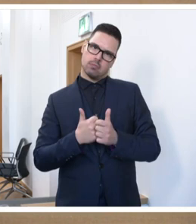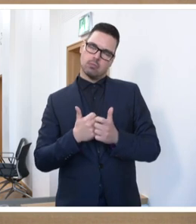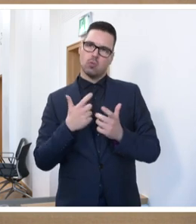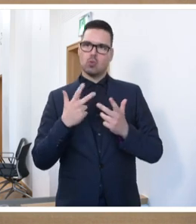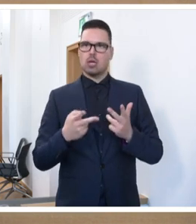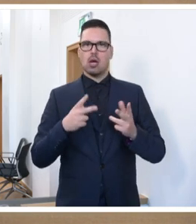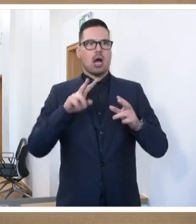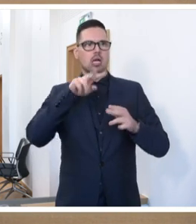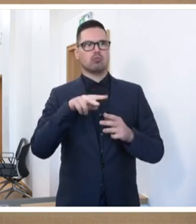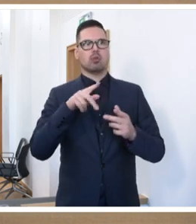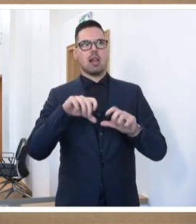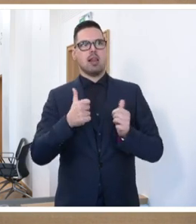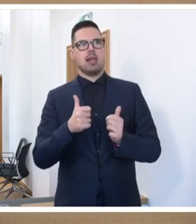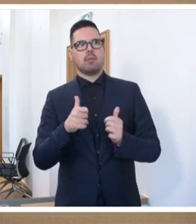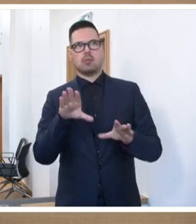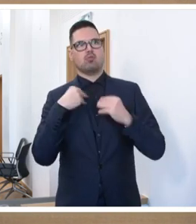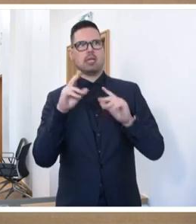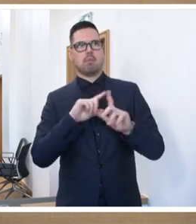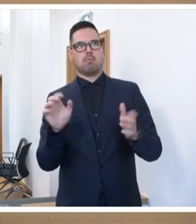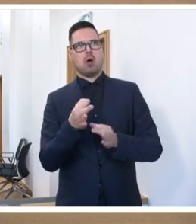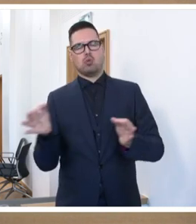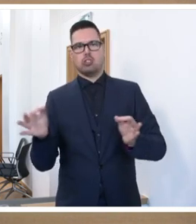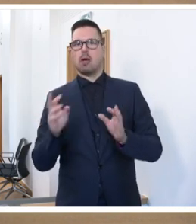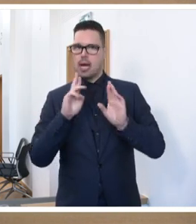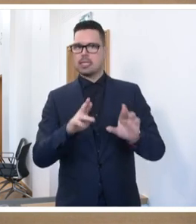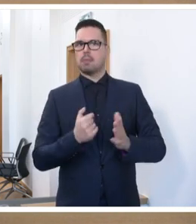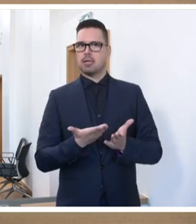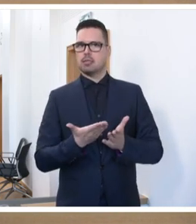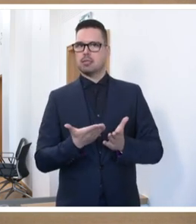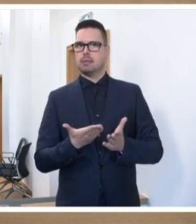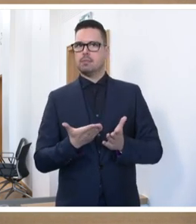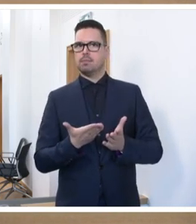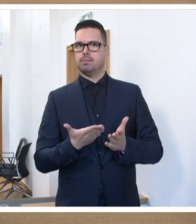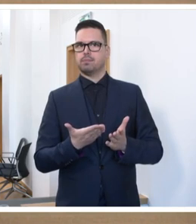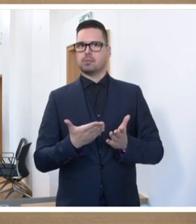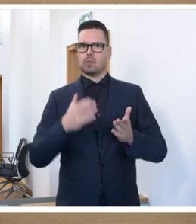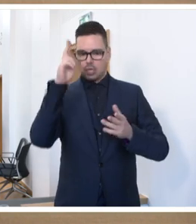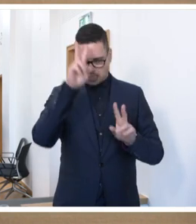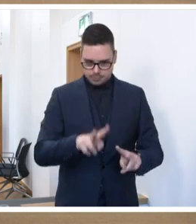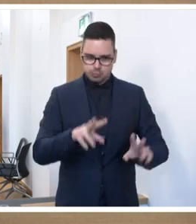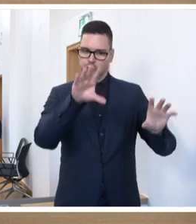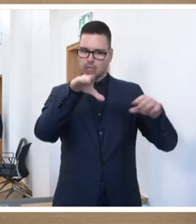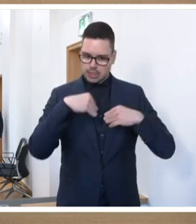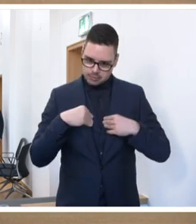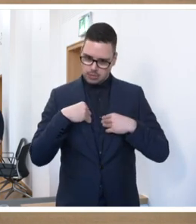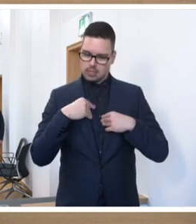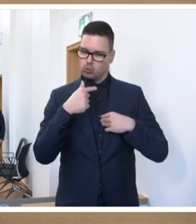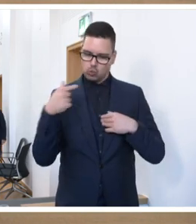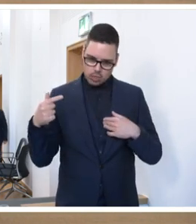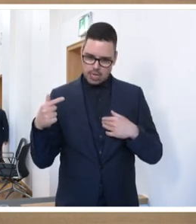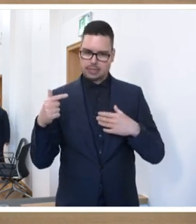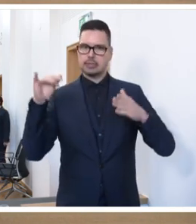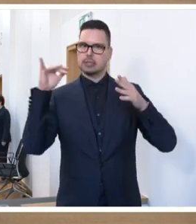entsprechende Ansicht oder Lebensauffassung zu übernehmen. Gemeinsam mit den Handlungsmaximen Anerkennung, Akzeptanz, Toleranz